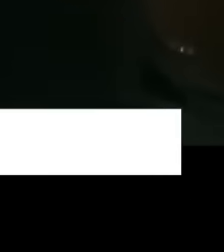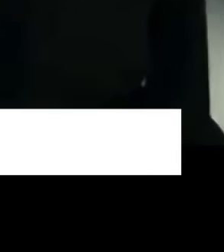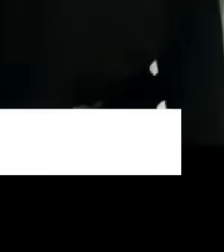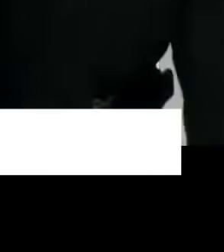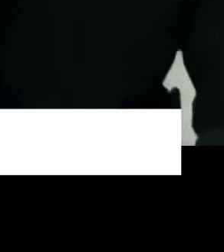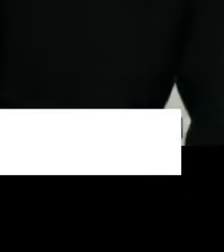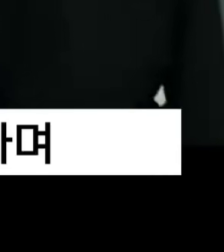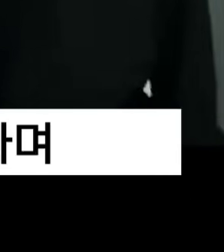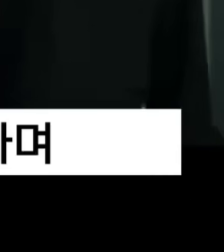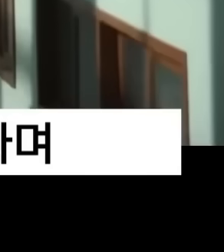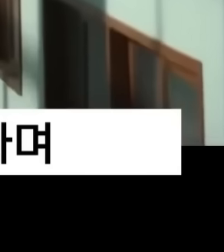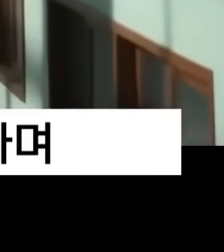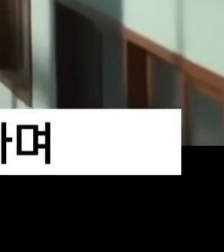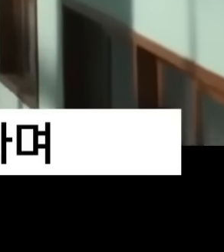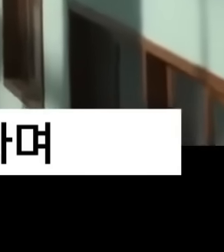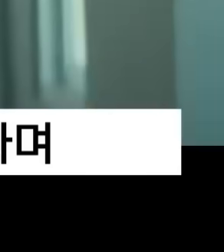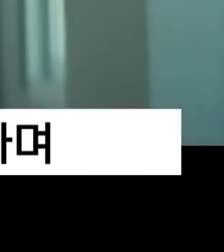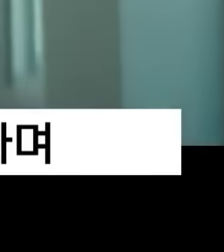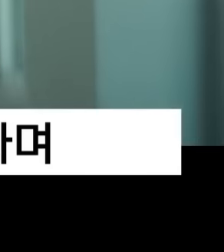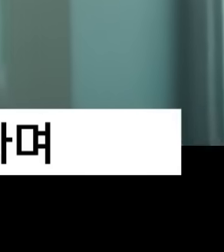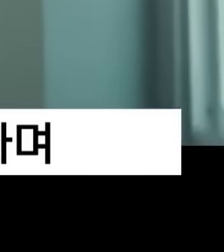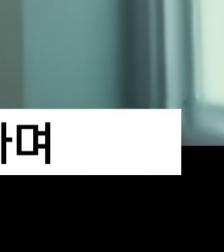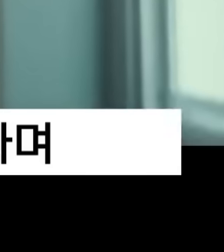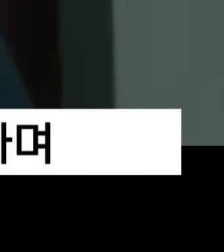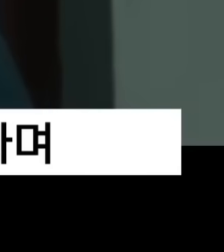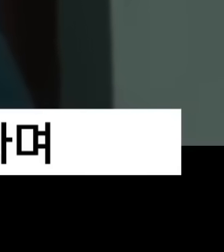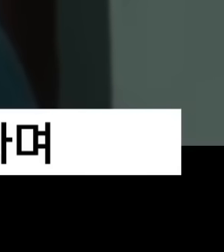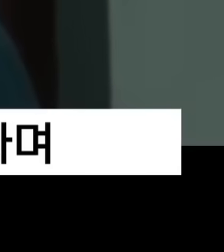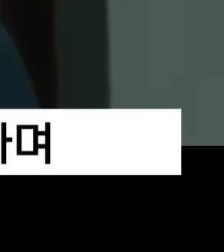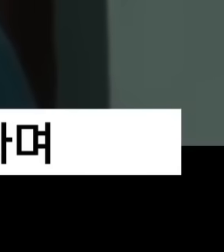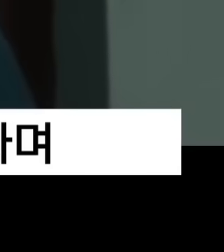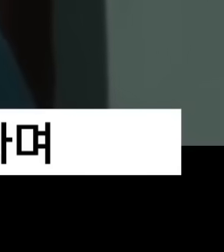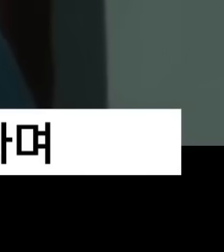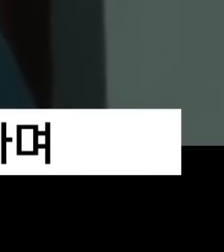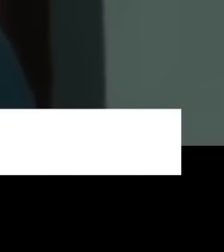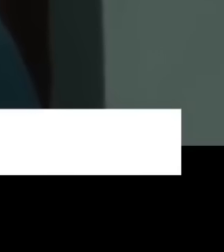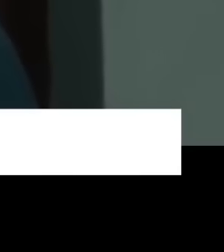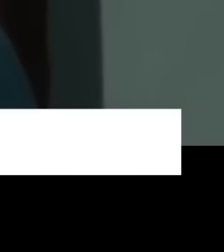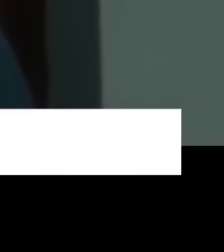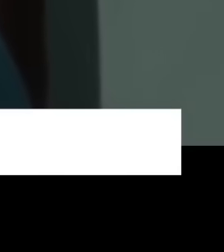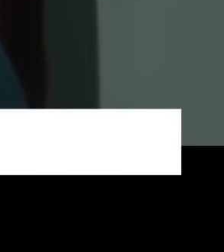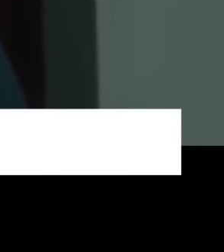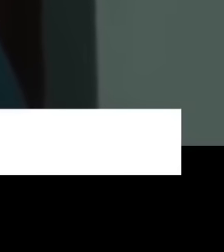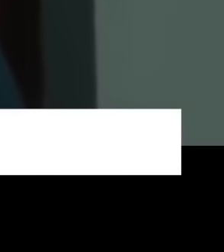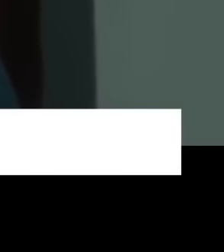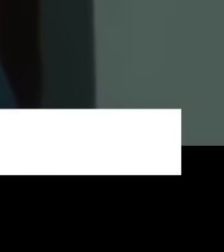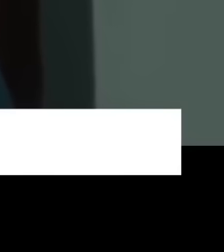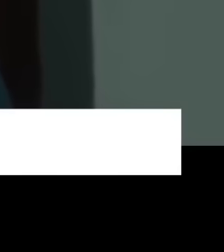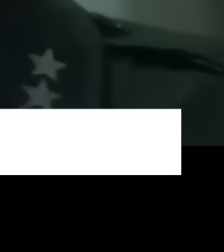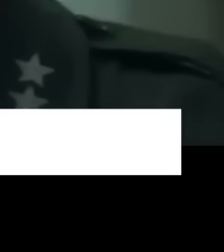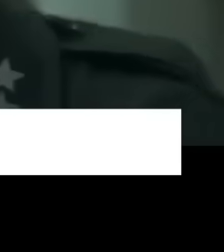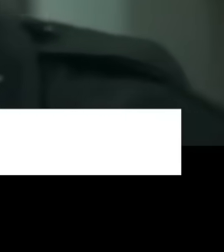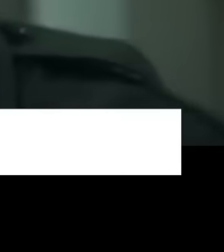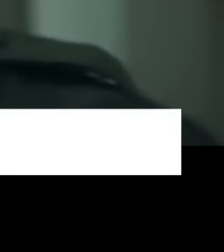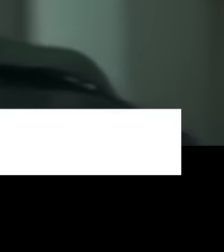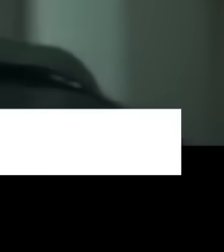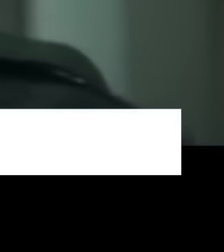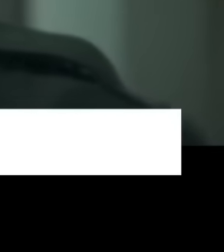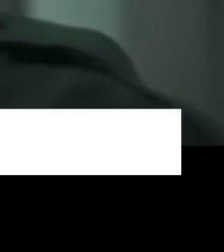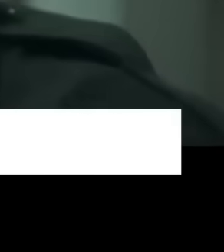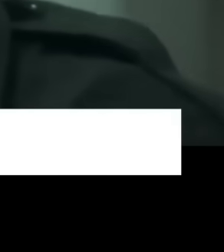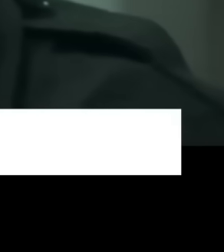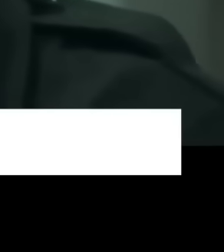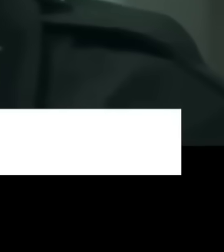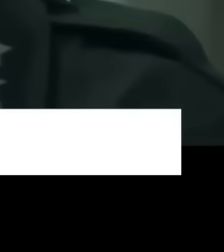한다는 호응과 함께 전두환, 노태우, 장태환 등의 실명을 그대로 썼어야 한다며 사실적시 명예훼손 법령에 문제를 제기하는